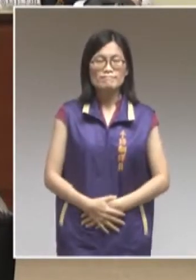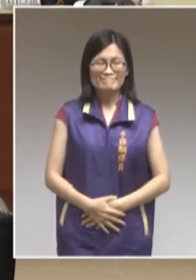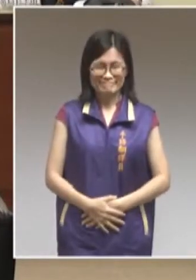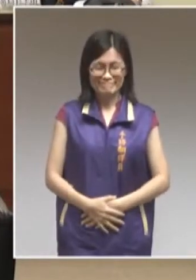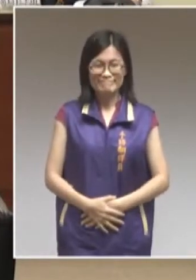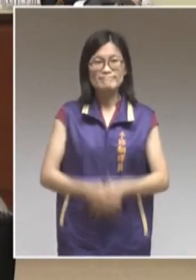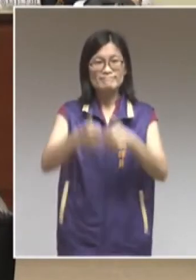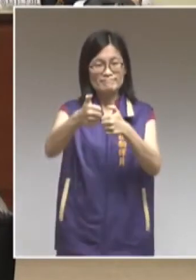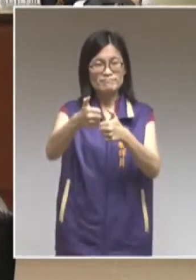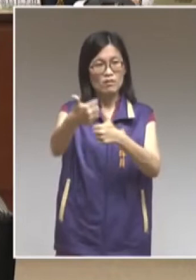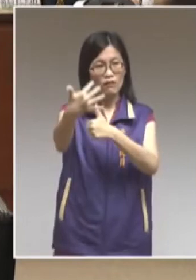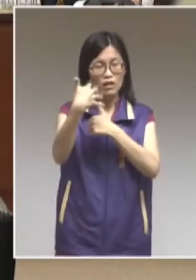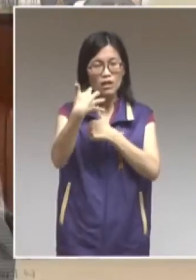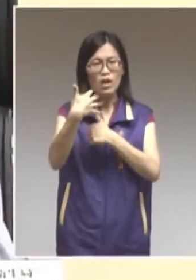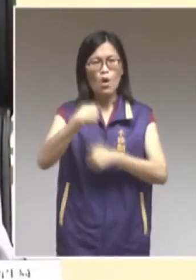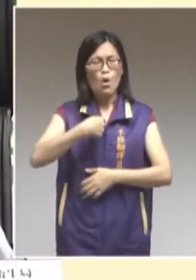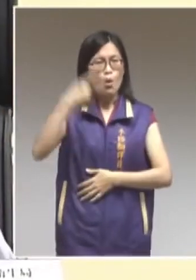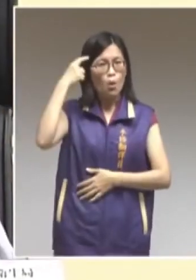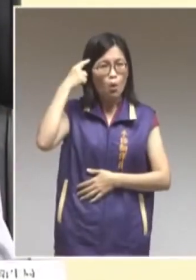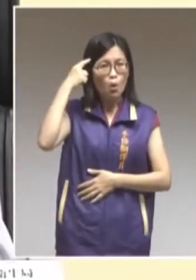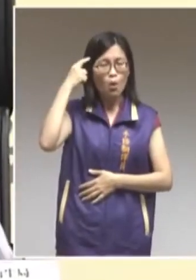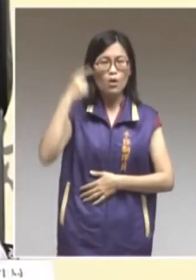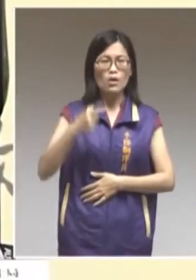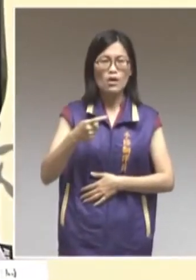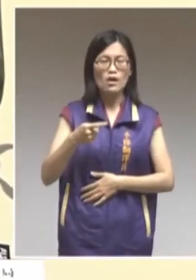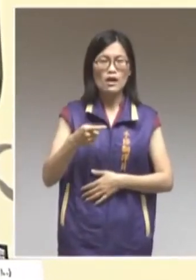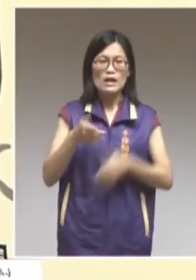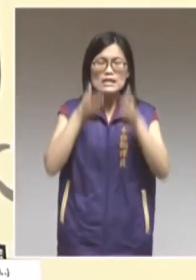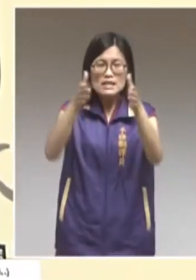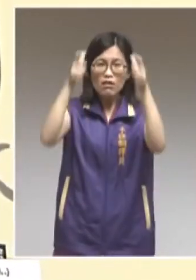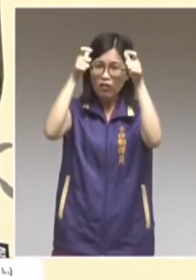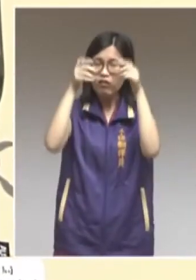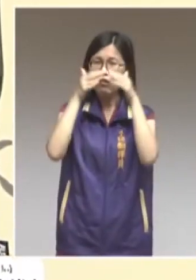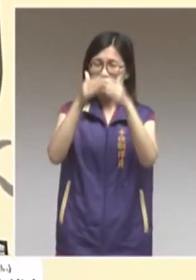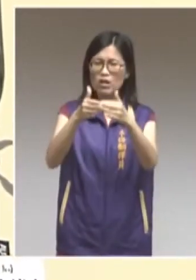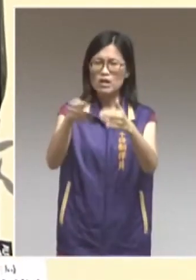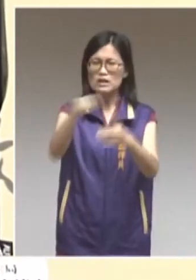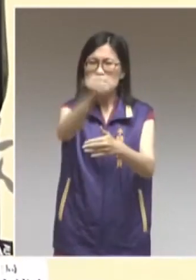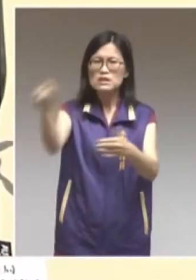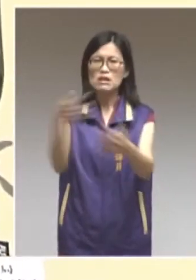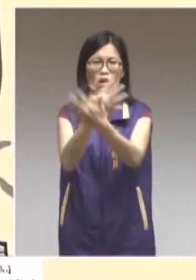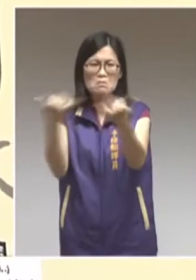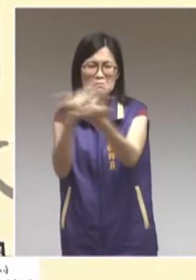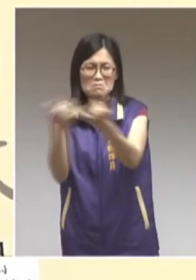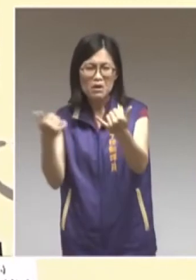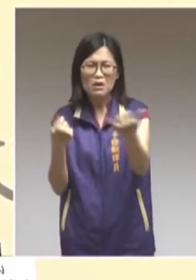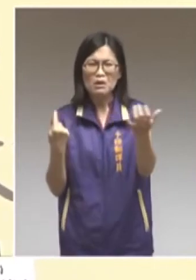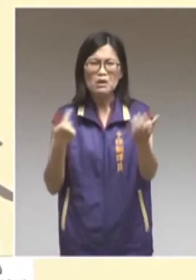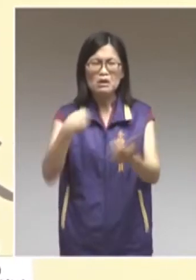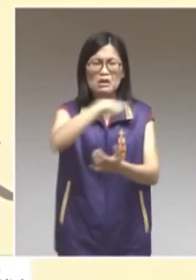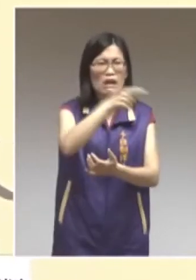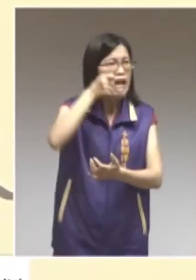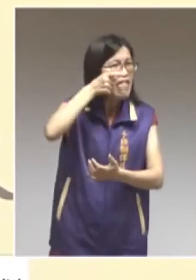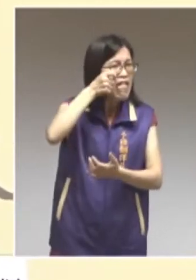是，谢谢提问哈。那我想，就高雄市的这一部分的学童到台南去参加